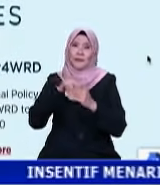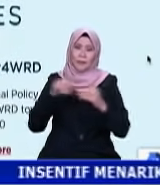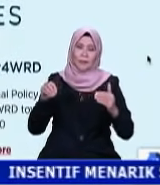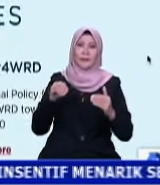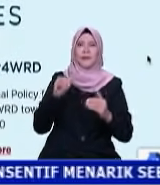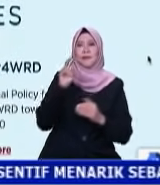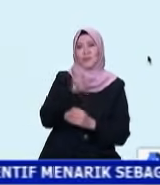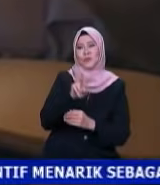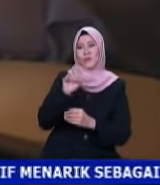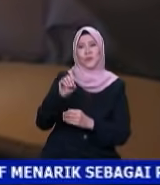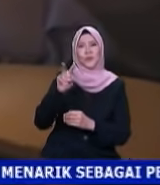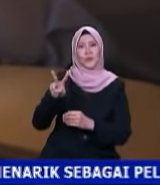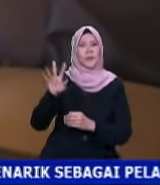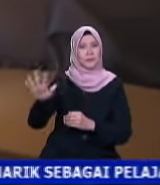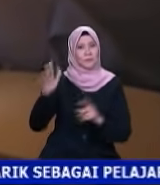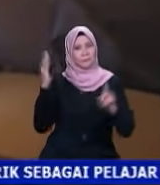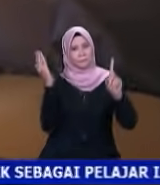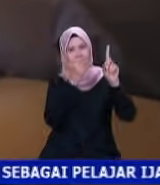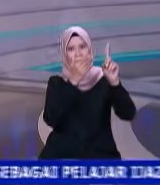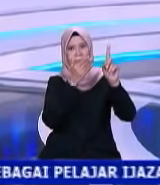2025.